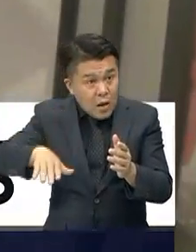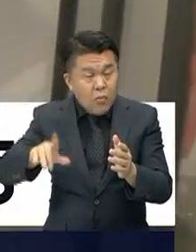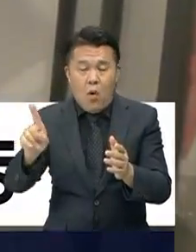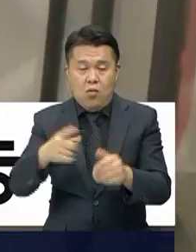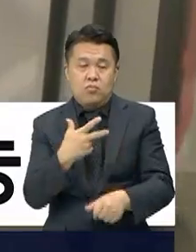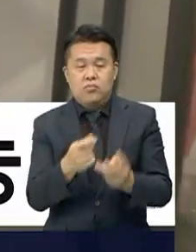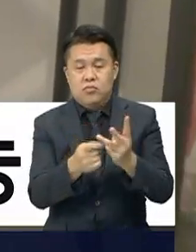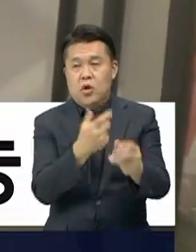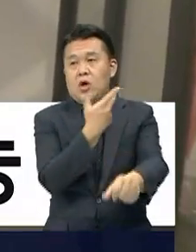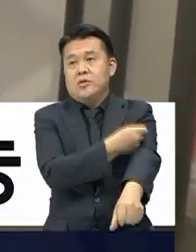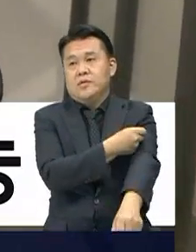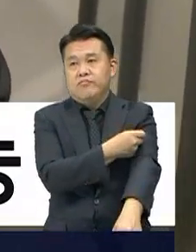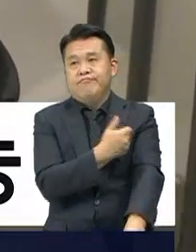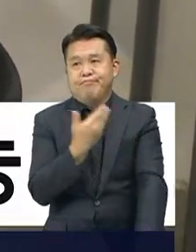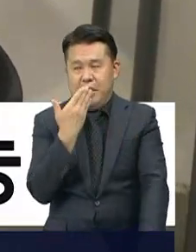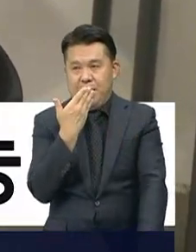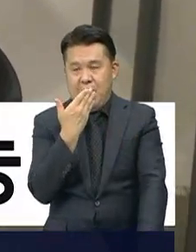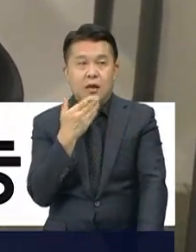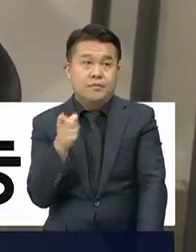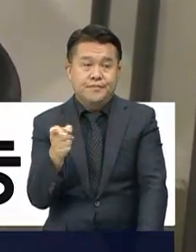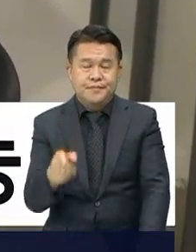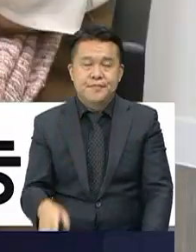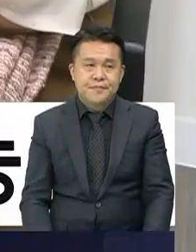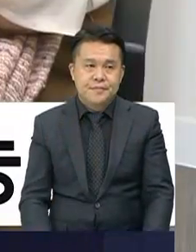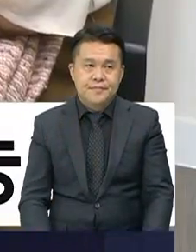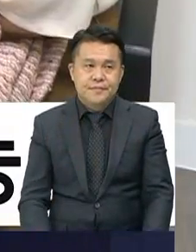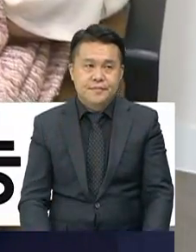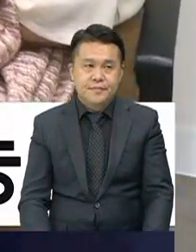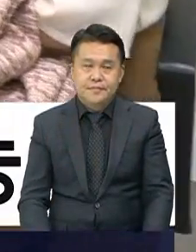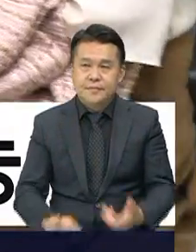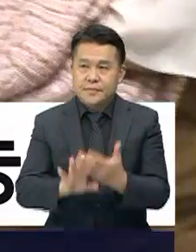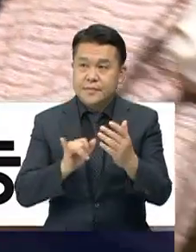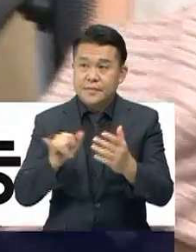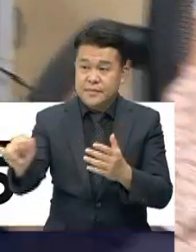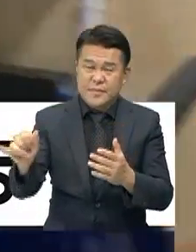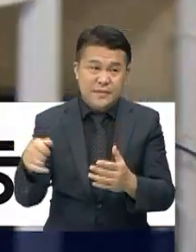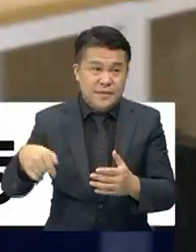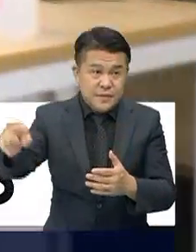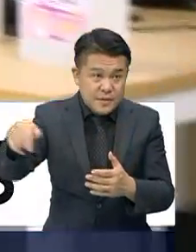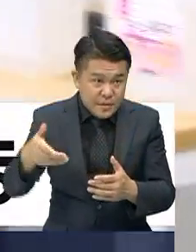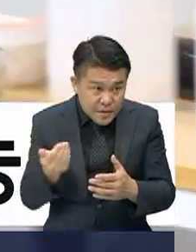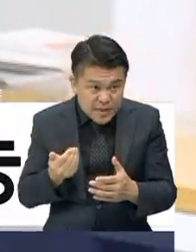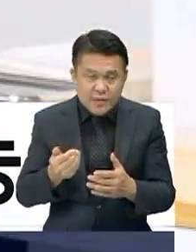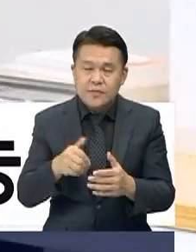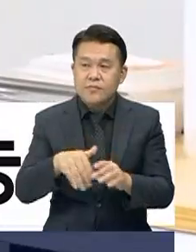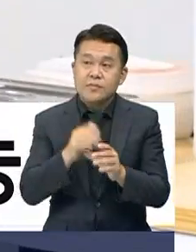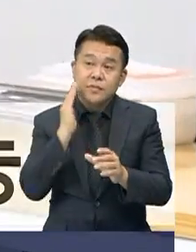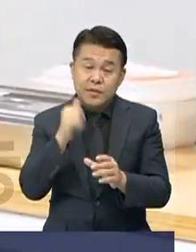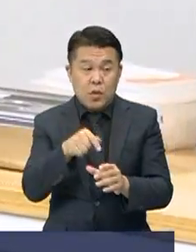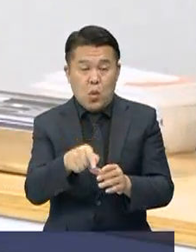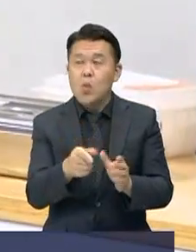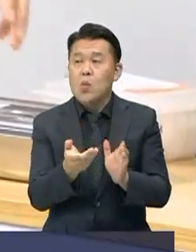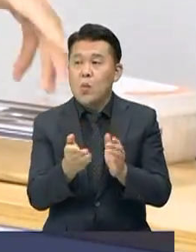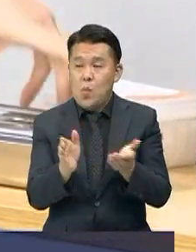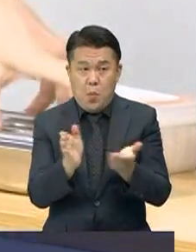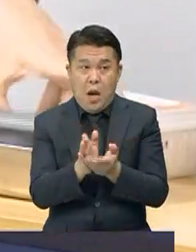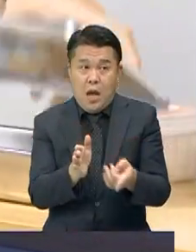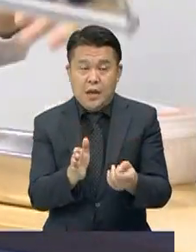않아도 부스터샷을 맞을 수 있도록 되어 있습니다. 해외 순방을 앞둔 문 대통령의 경우가 여기에